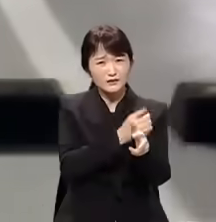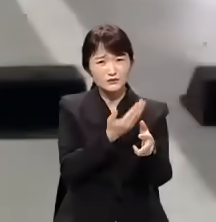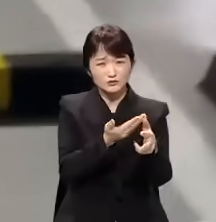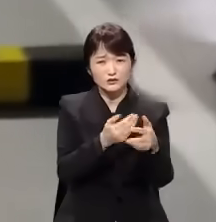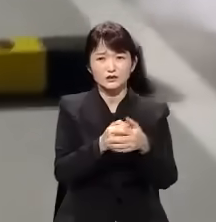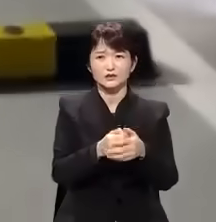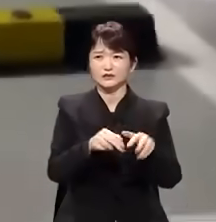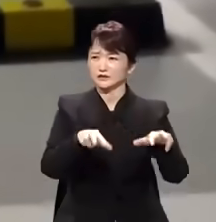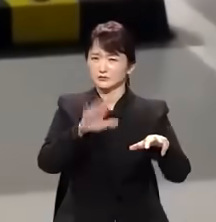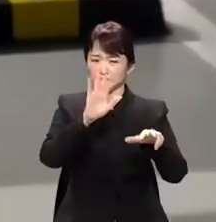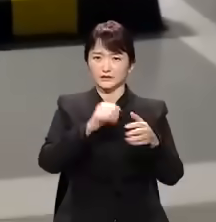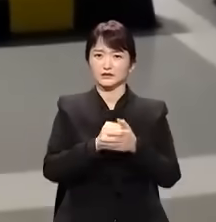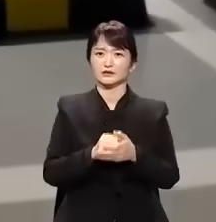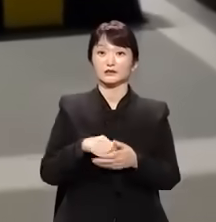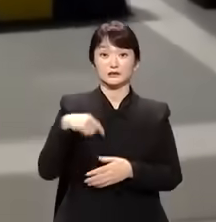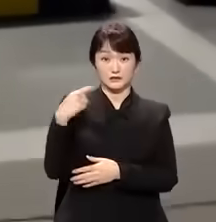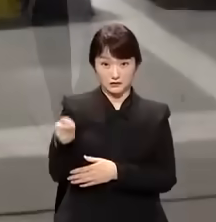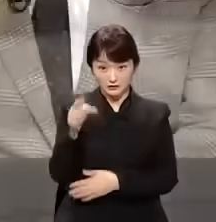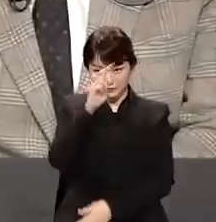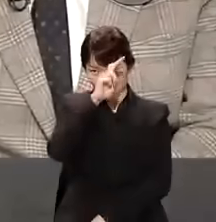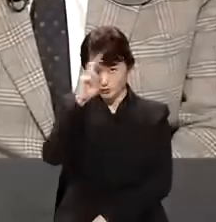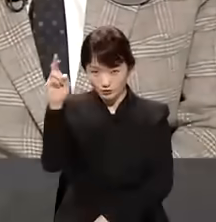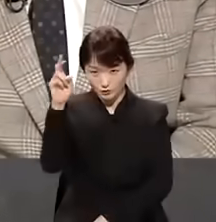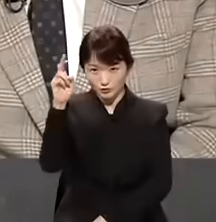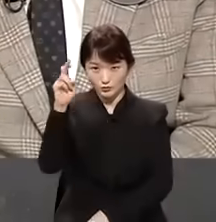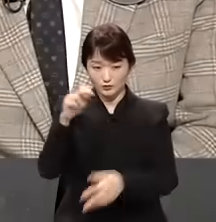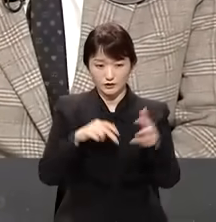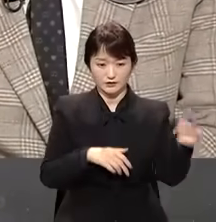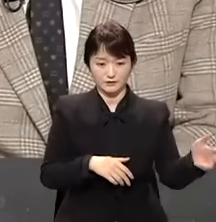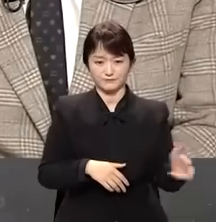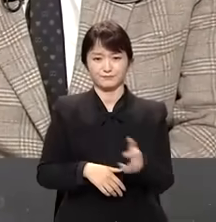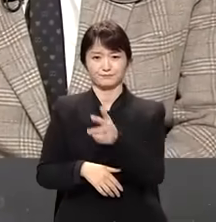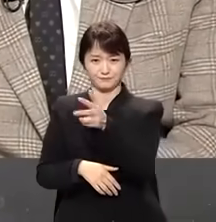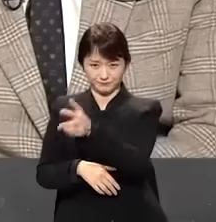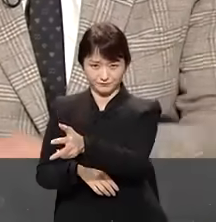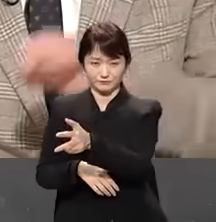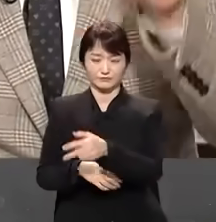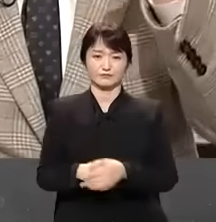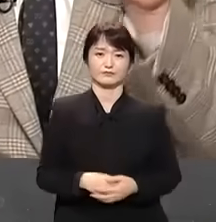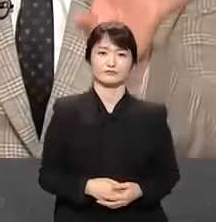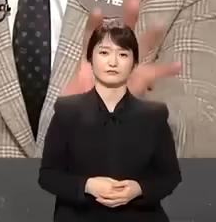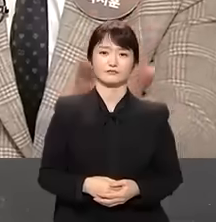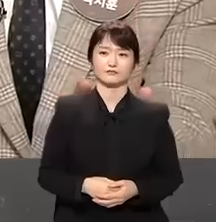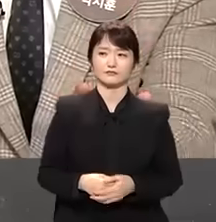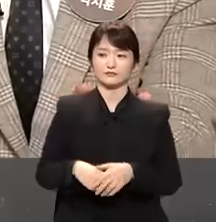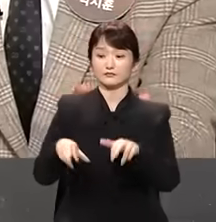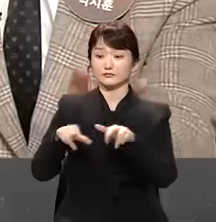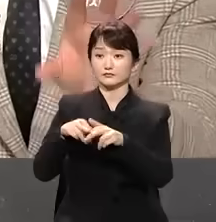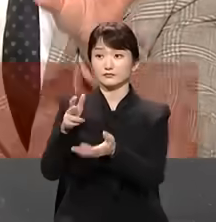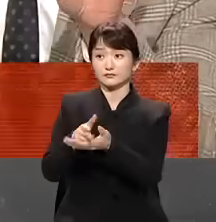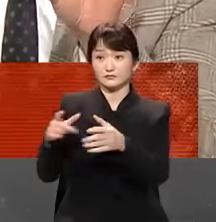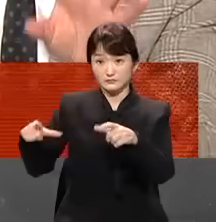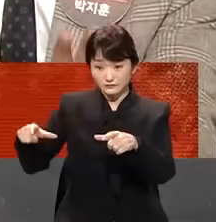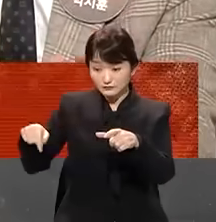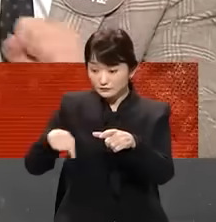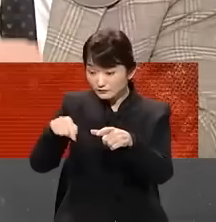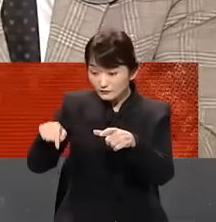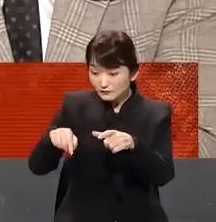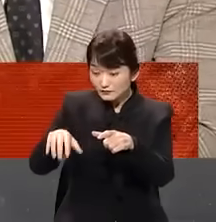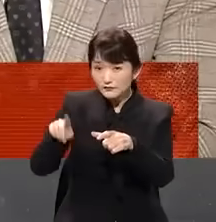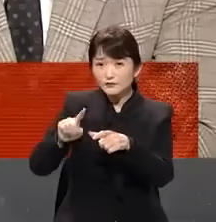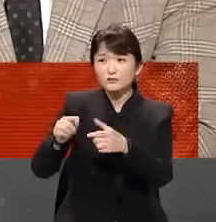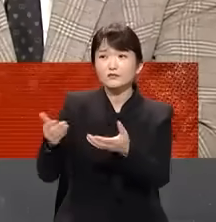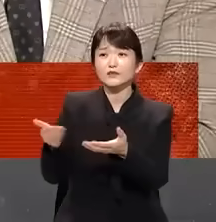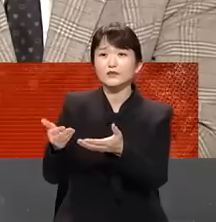거 아니고요 그다음날 오후에 차량을 철수 시켰다고 이제 얘기를 하고 있는데 장애인 주차 구역은 어떤 일에서도